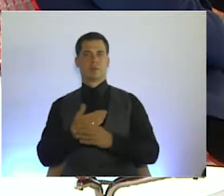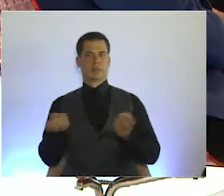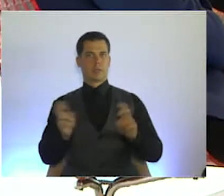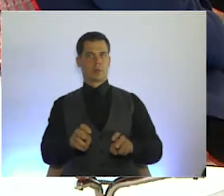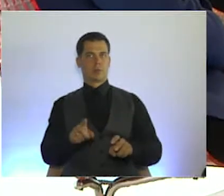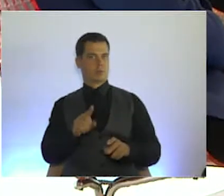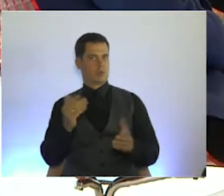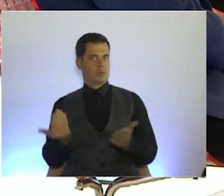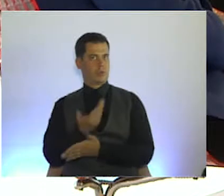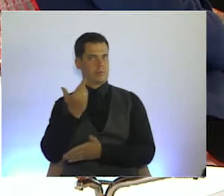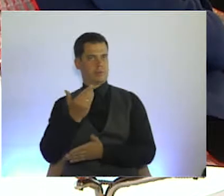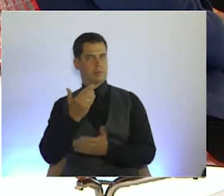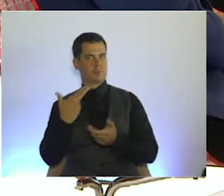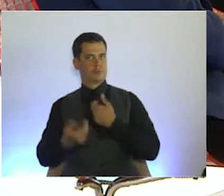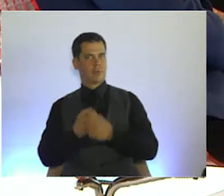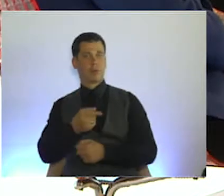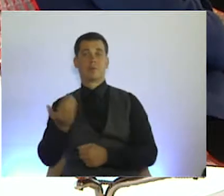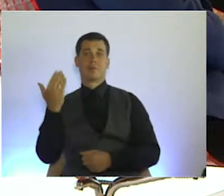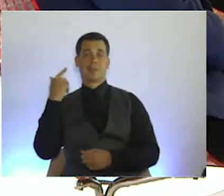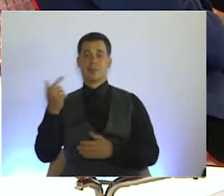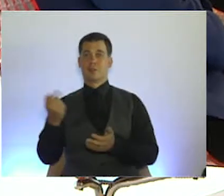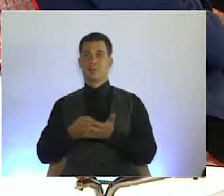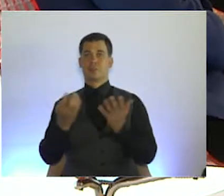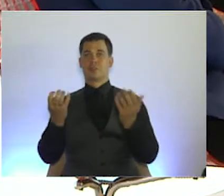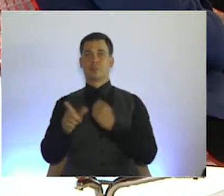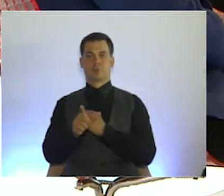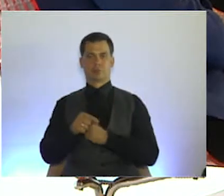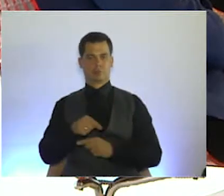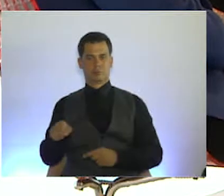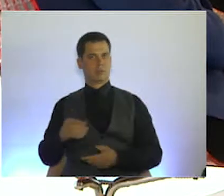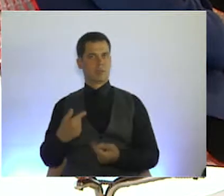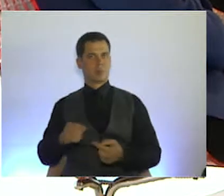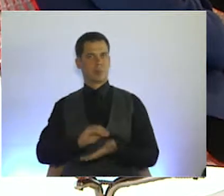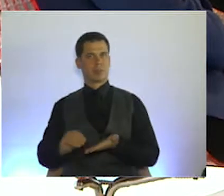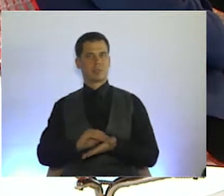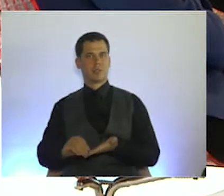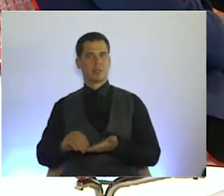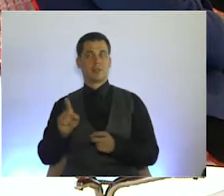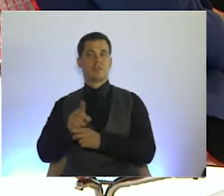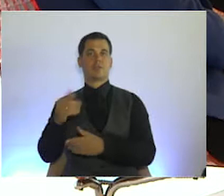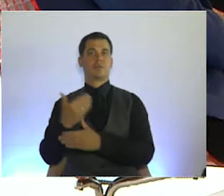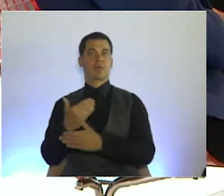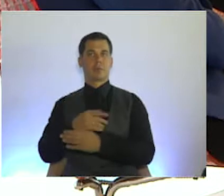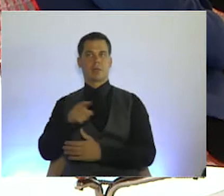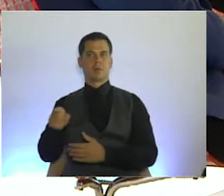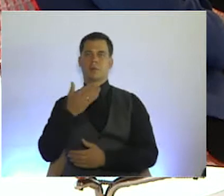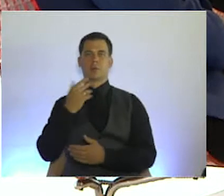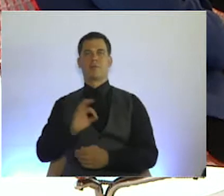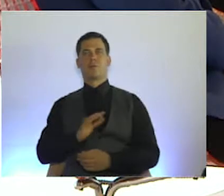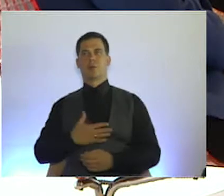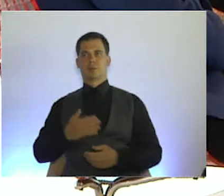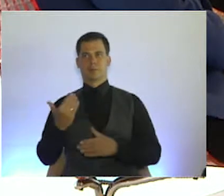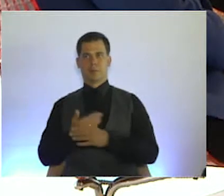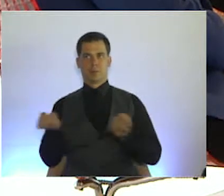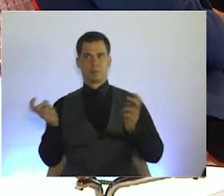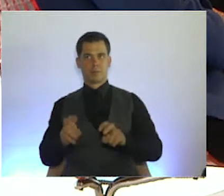nowa rzeczywistość. Tego w tej notatce z 70 roku oczywiście nie ma. Tak? To nie są przedsiębiorcy, którzy zakładali własne przedsiębiorstwa. Tak?